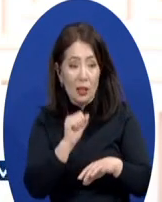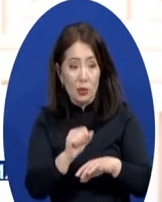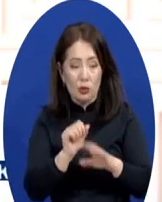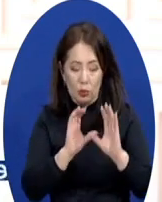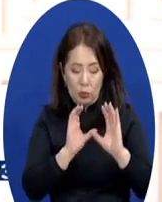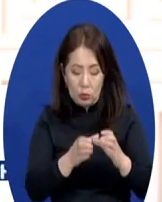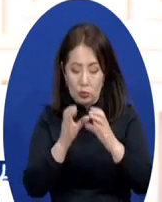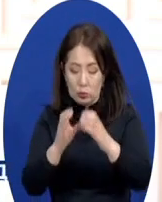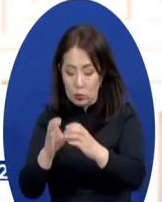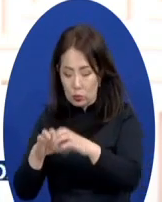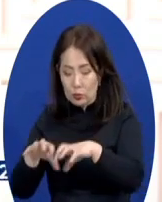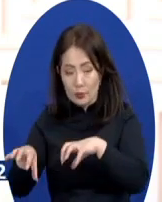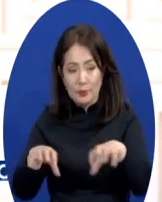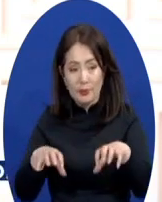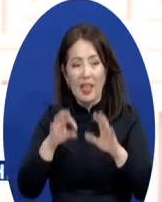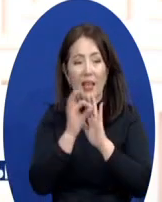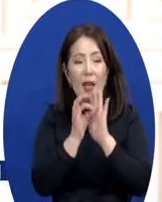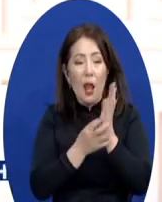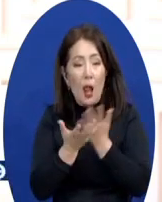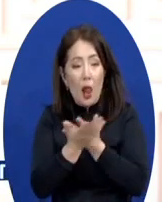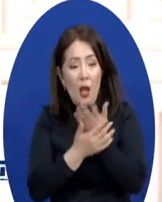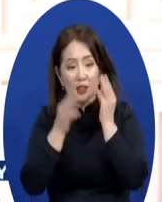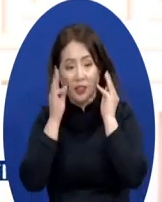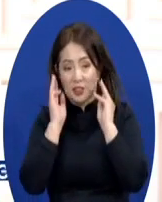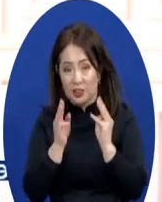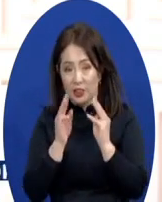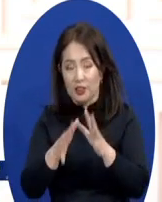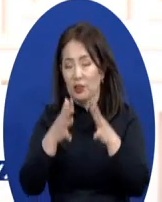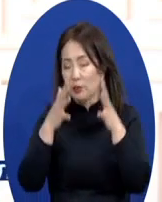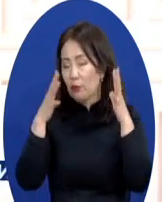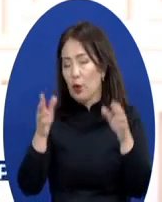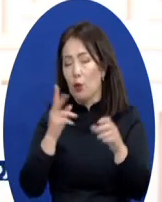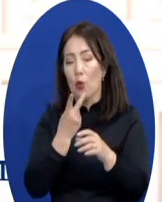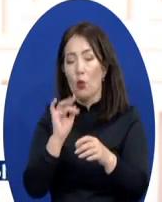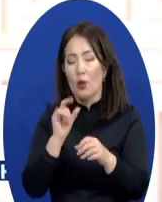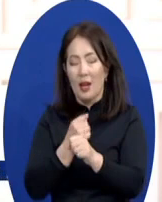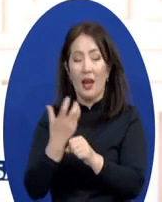нар бүс нутгийн хэмжээнд хилэлцэн ярилцаж шийдвэрлэх ийм